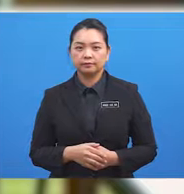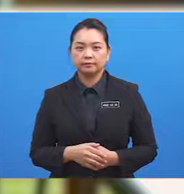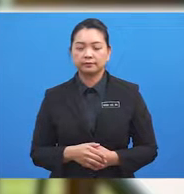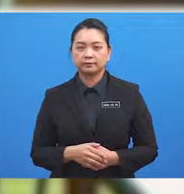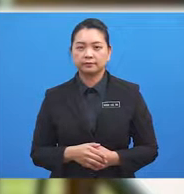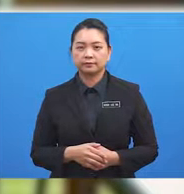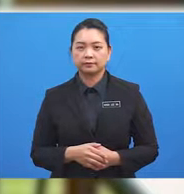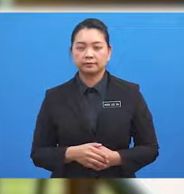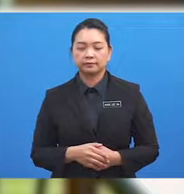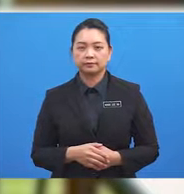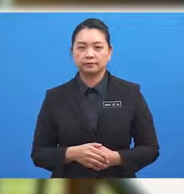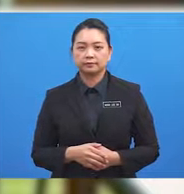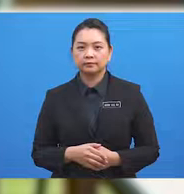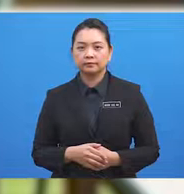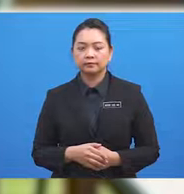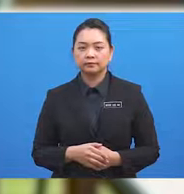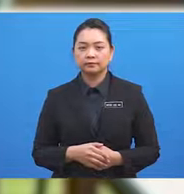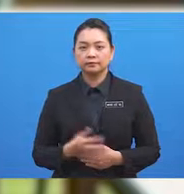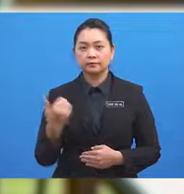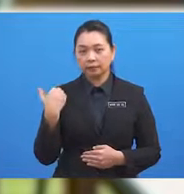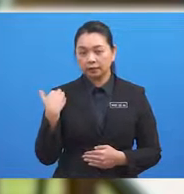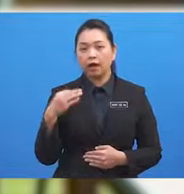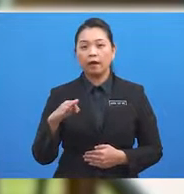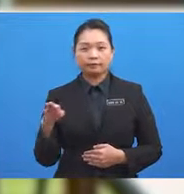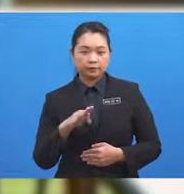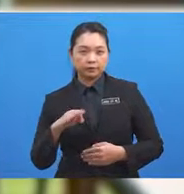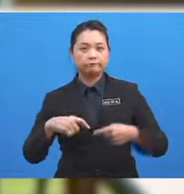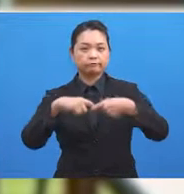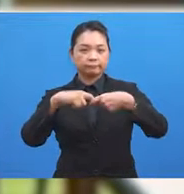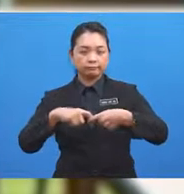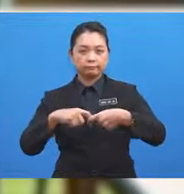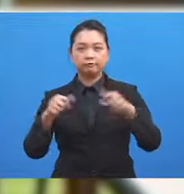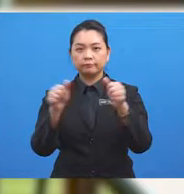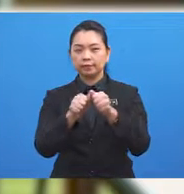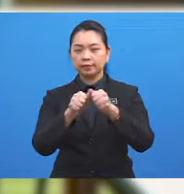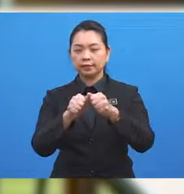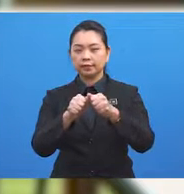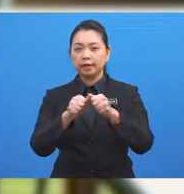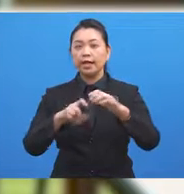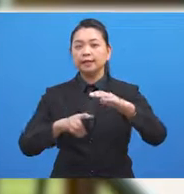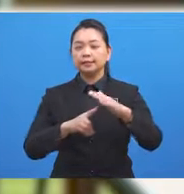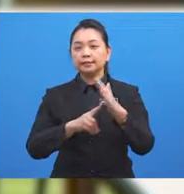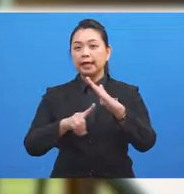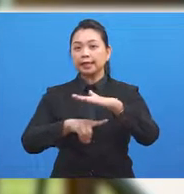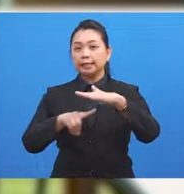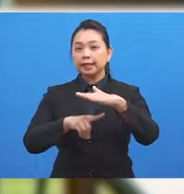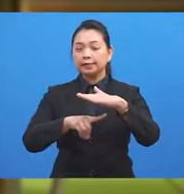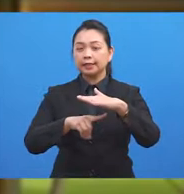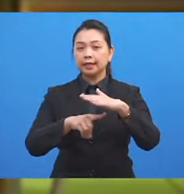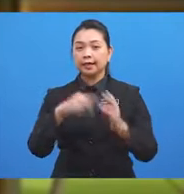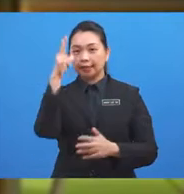Faktor governance merupakan faktor yang berkaitan dengan dasar-dasar kerajaan.